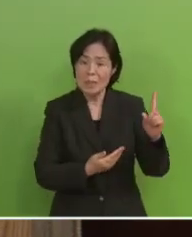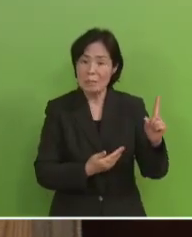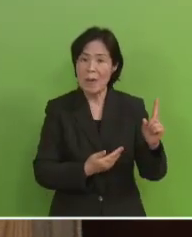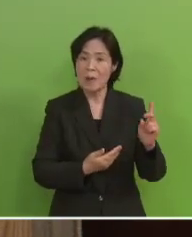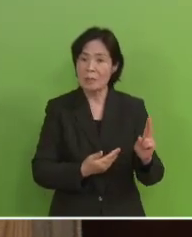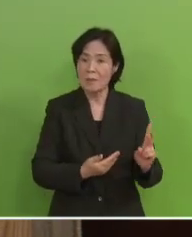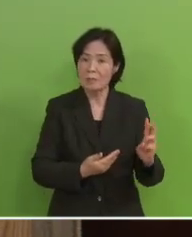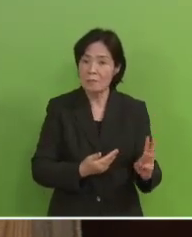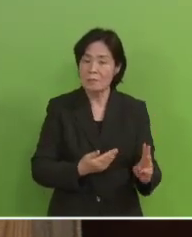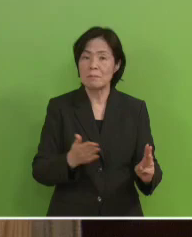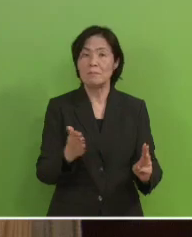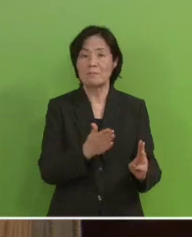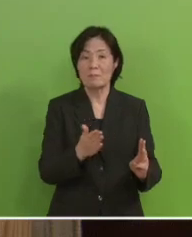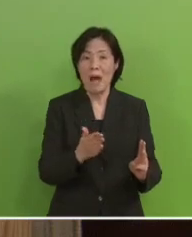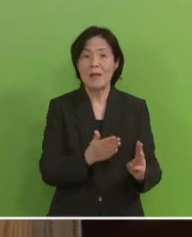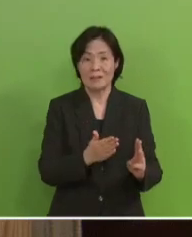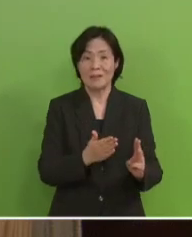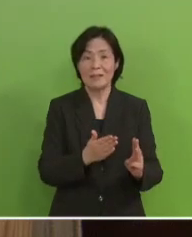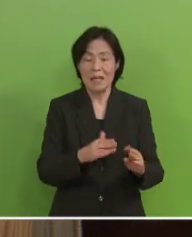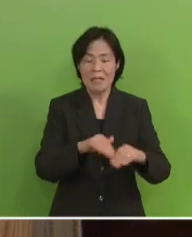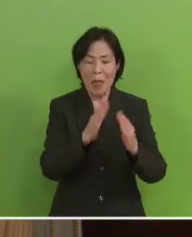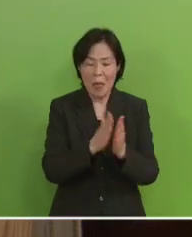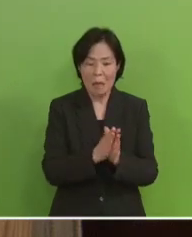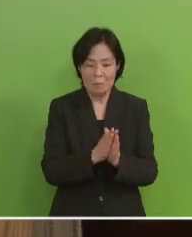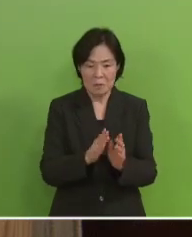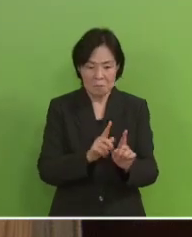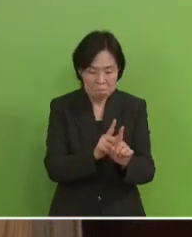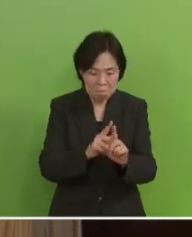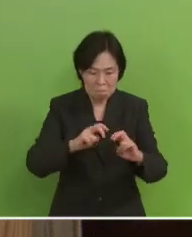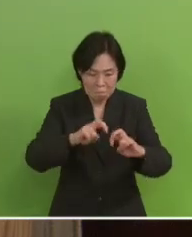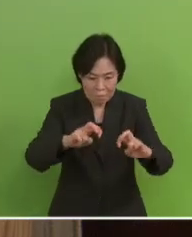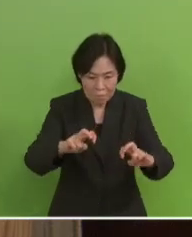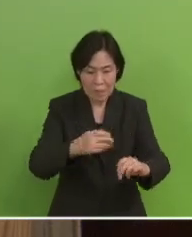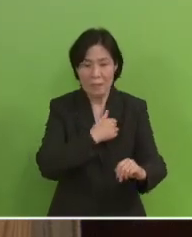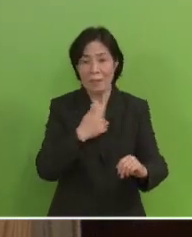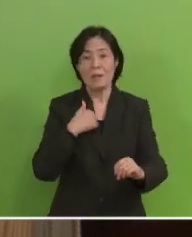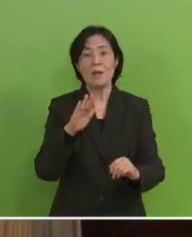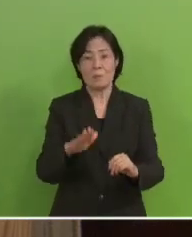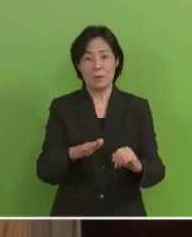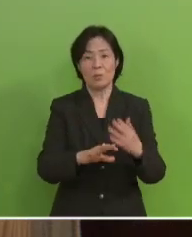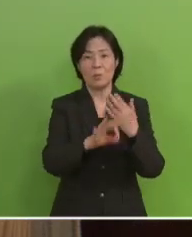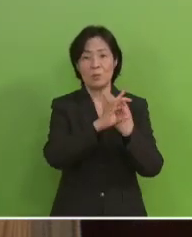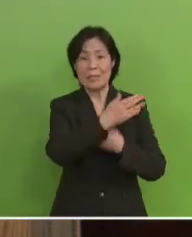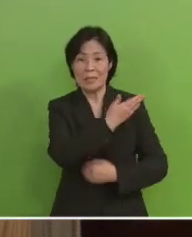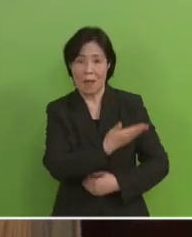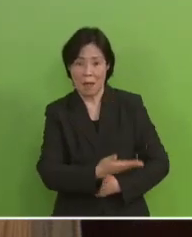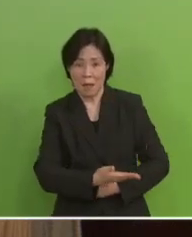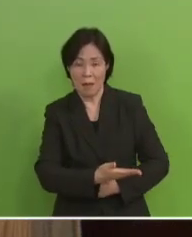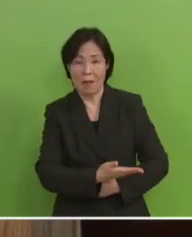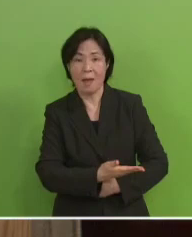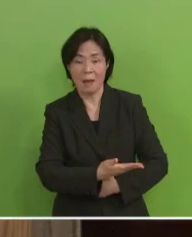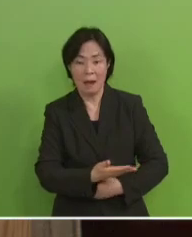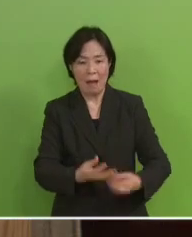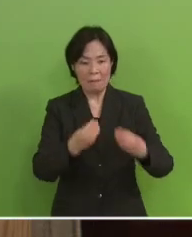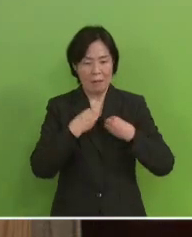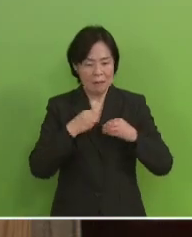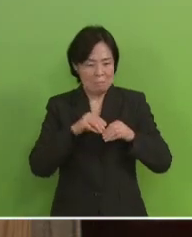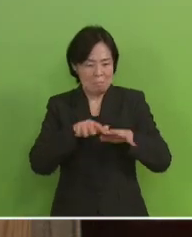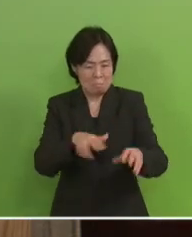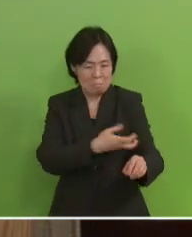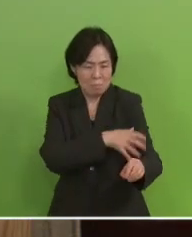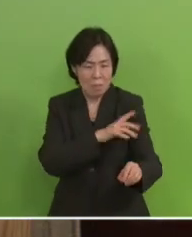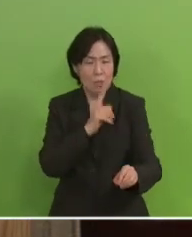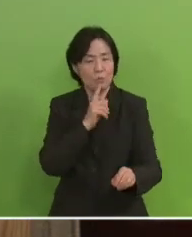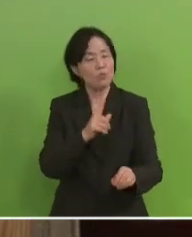の要請で追いかけられておりますそういう意味でこの自然それぞれの事例からへ感染が拡大すると